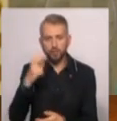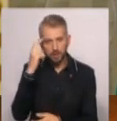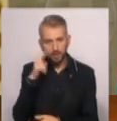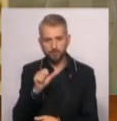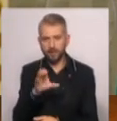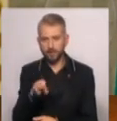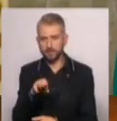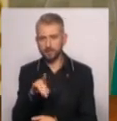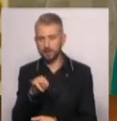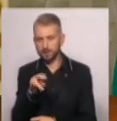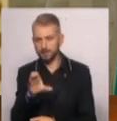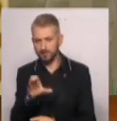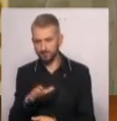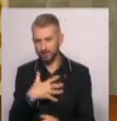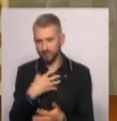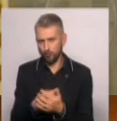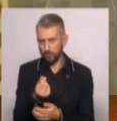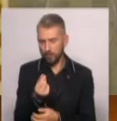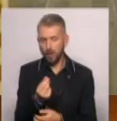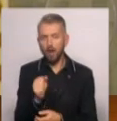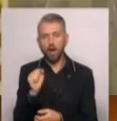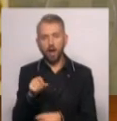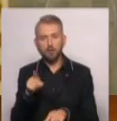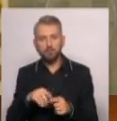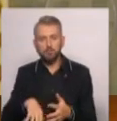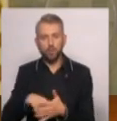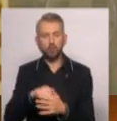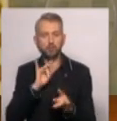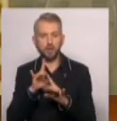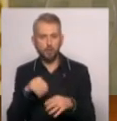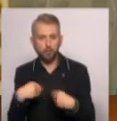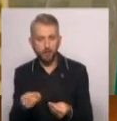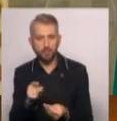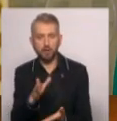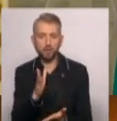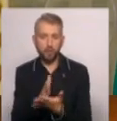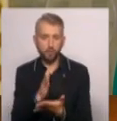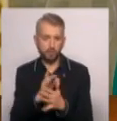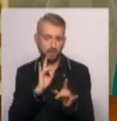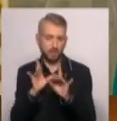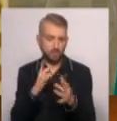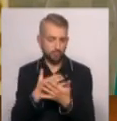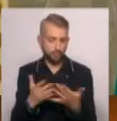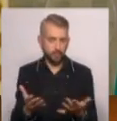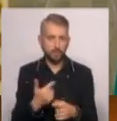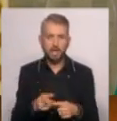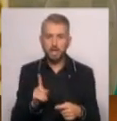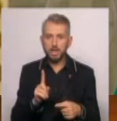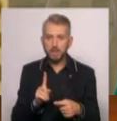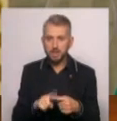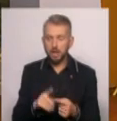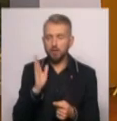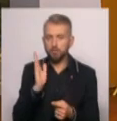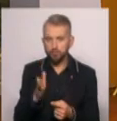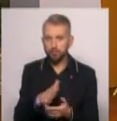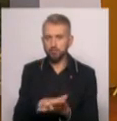рахунок внутрішніх обігових коштів, деякі за рахунок саме рекламодавців, тому що там знаходяться сітілайти і реклама. Цей процес, я так розумію, буде